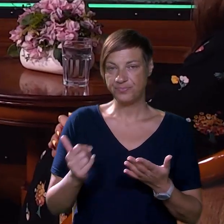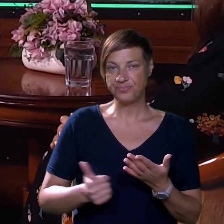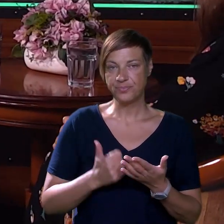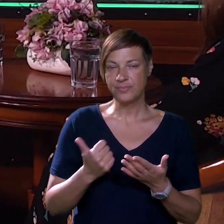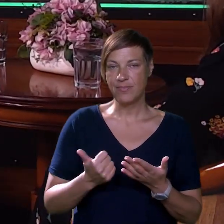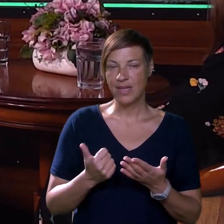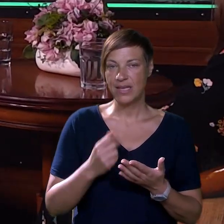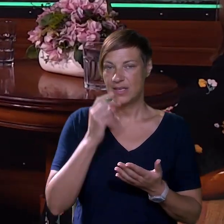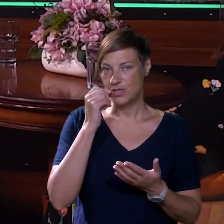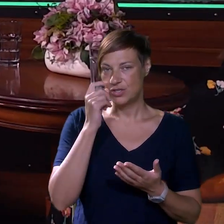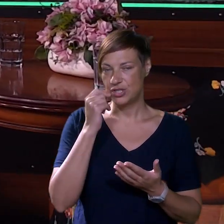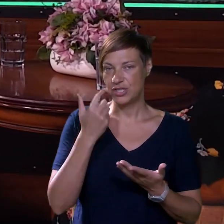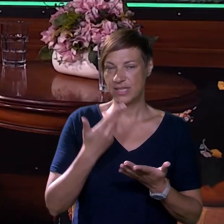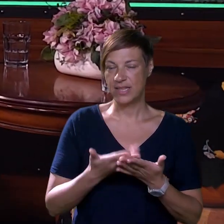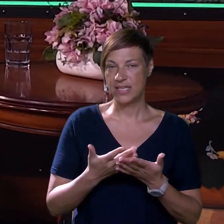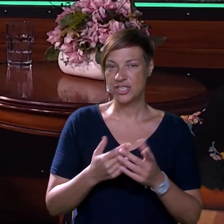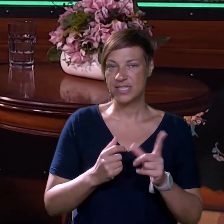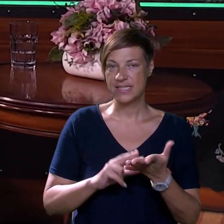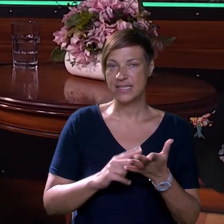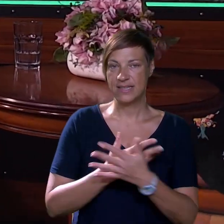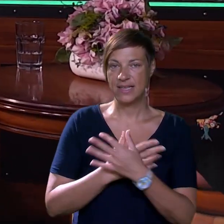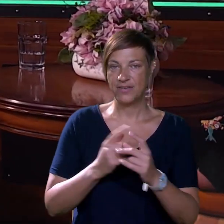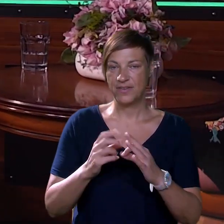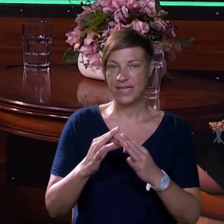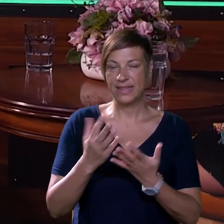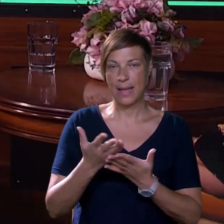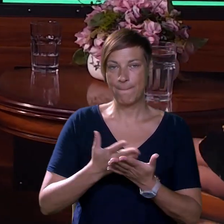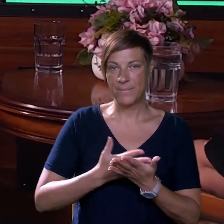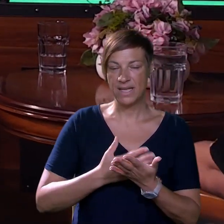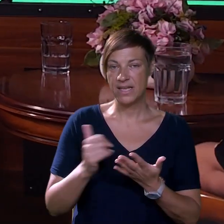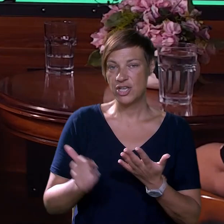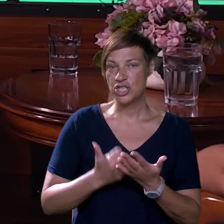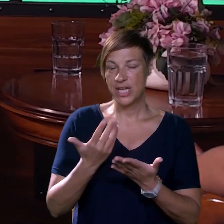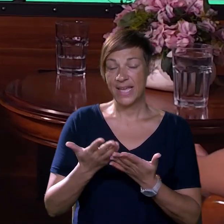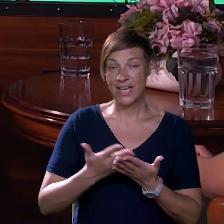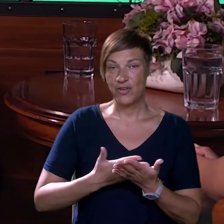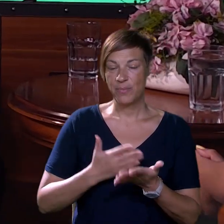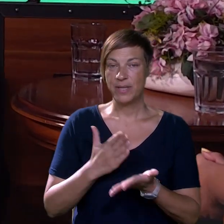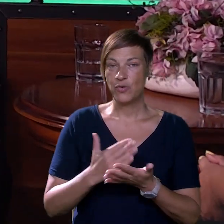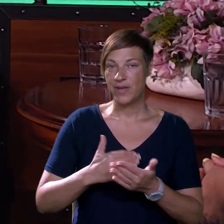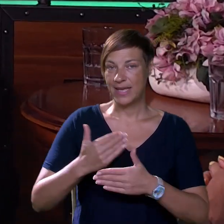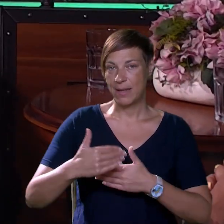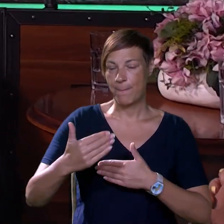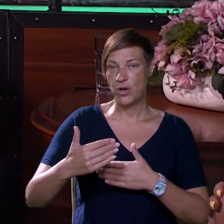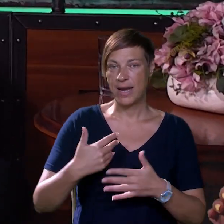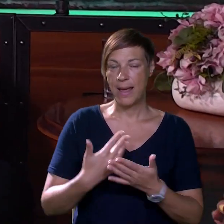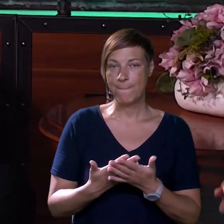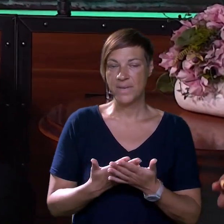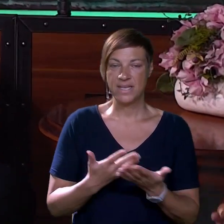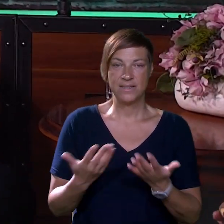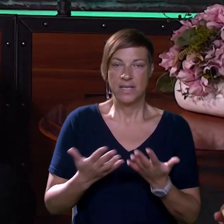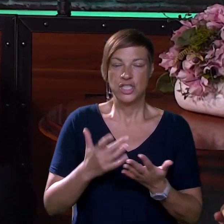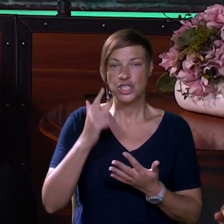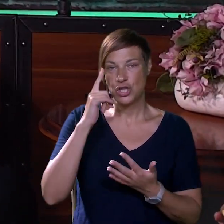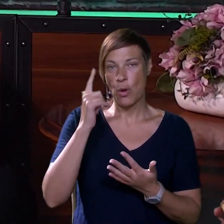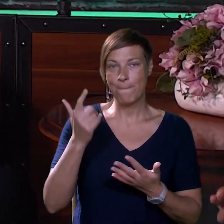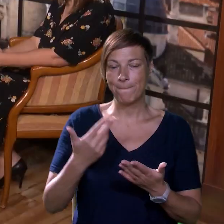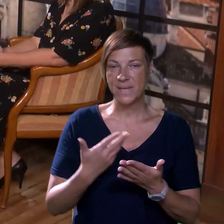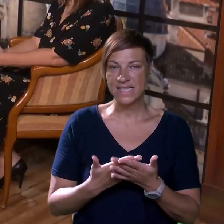još dečki i cure iz interventne kardiologije planiraju još neke nove metode, uvijek idemo napred. Što